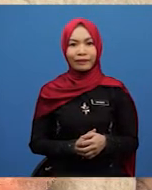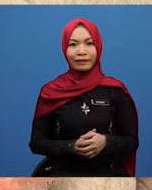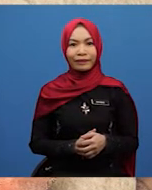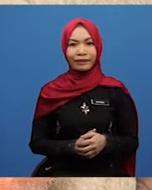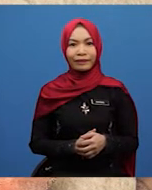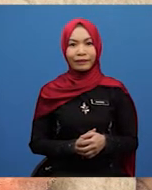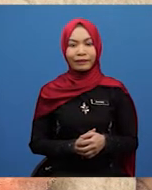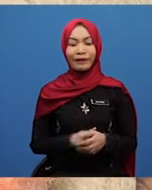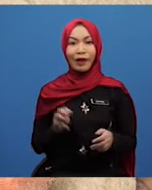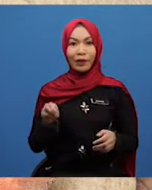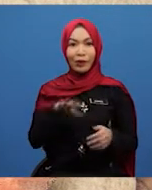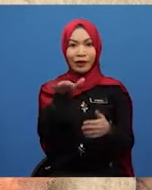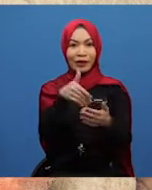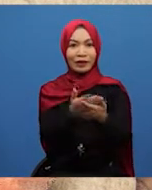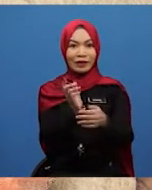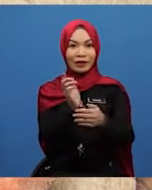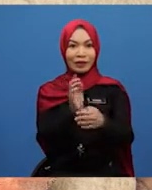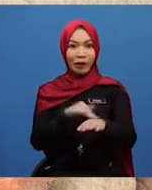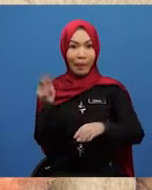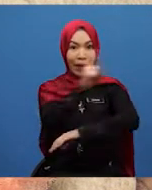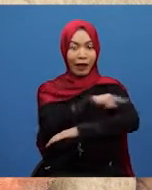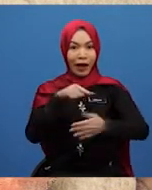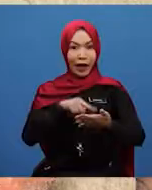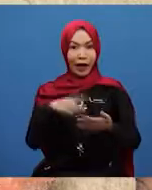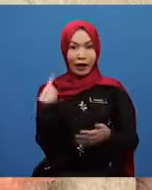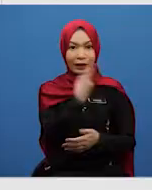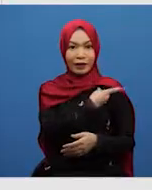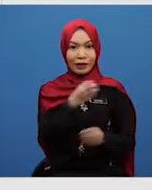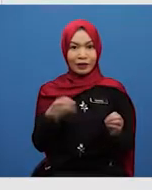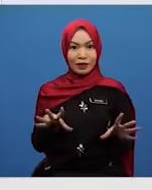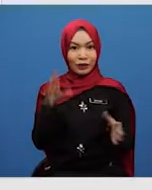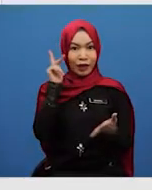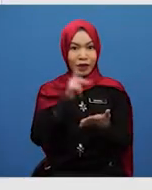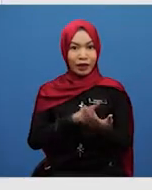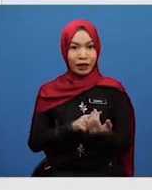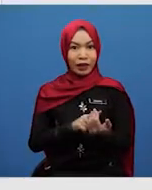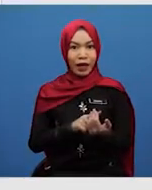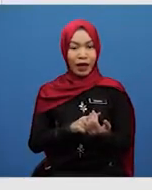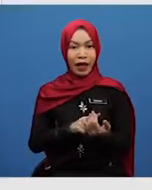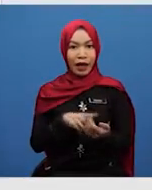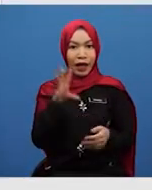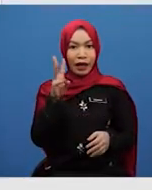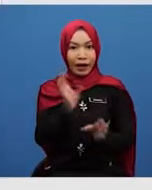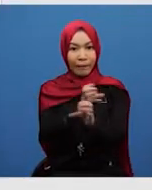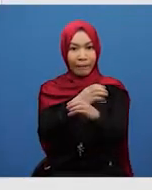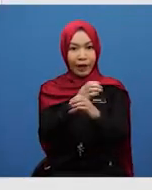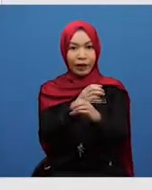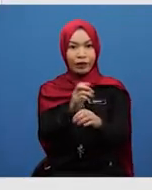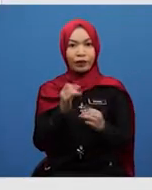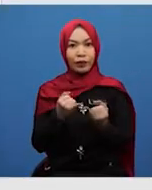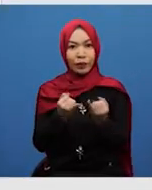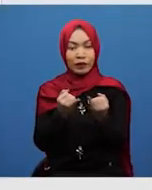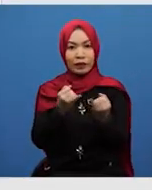murid-murid semua pada hari ini kita telah kenal pasti 6 bentuk sistem pemerintahan